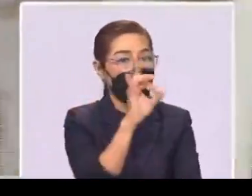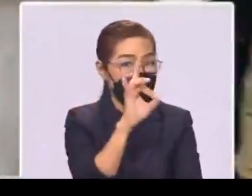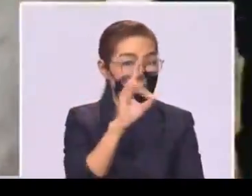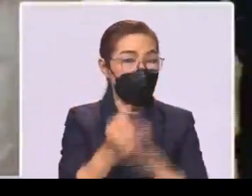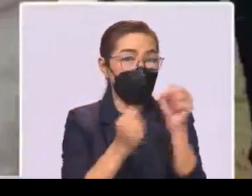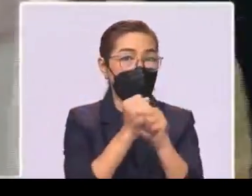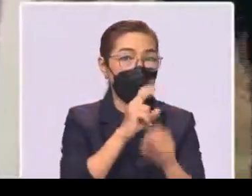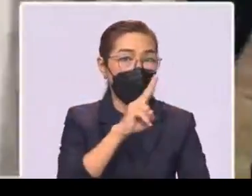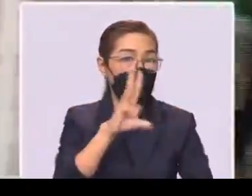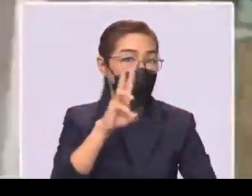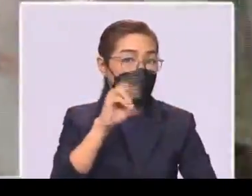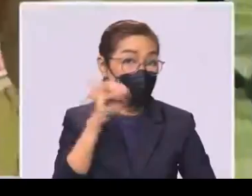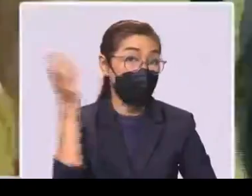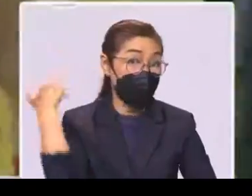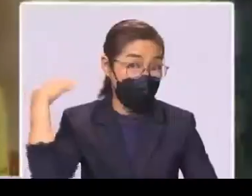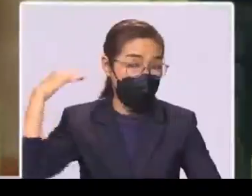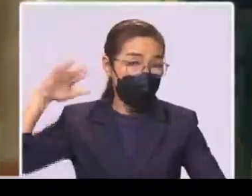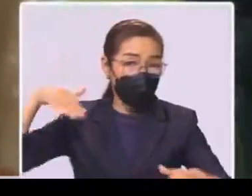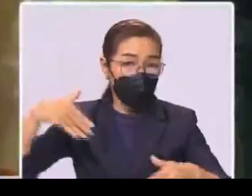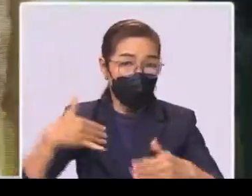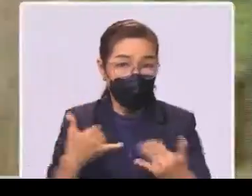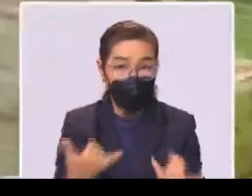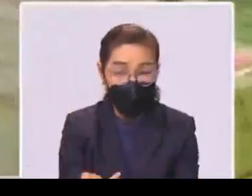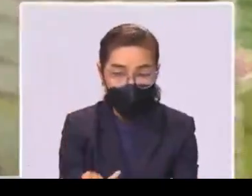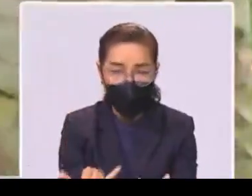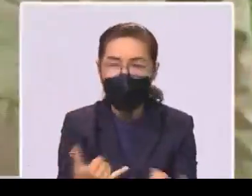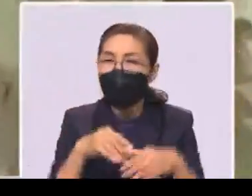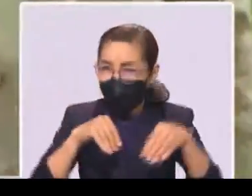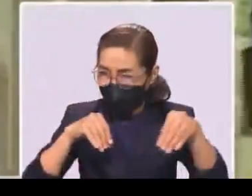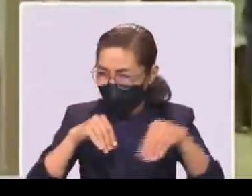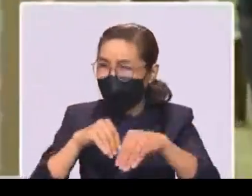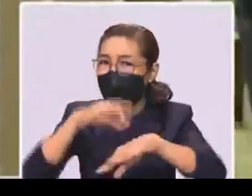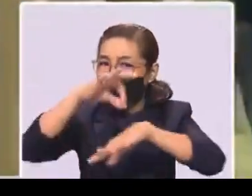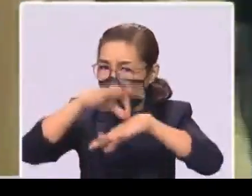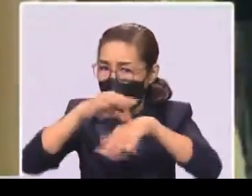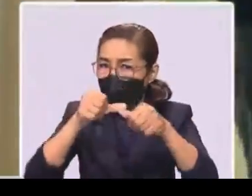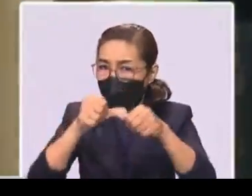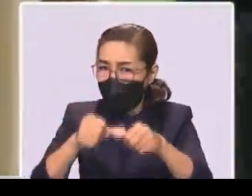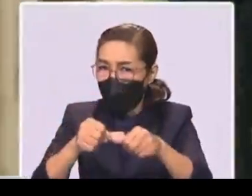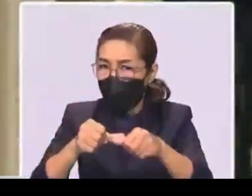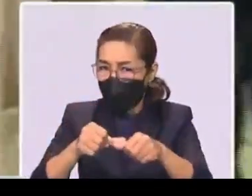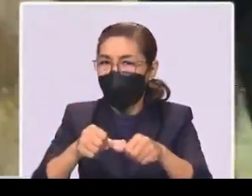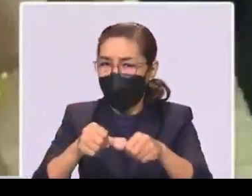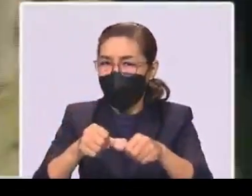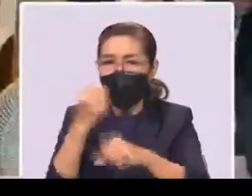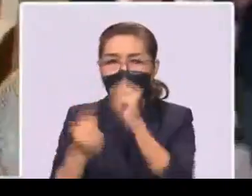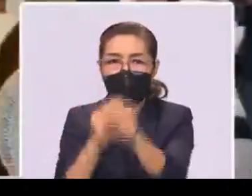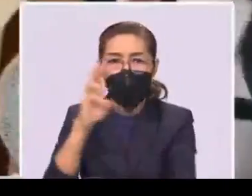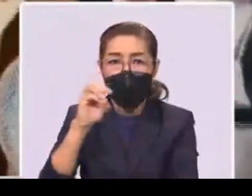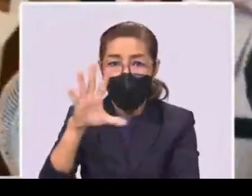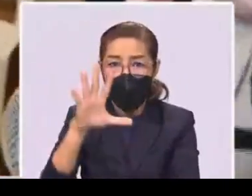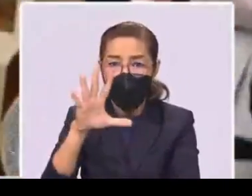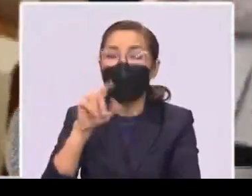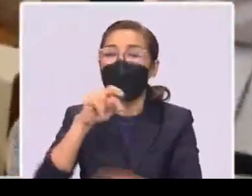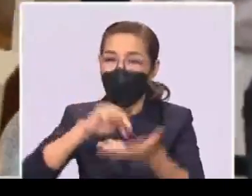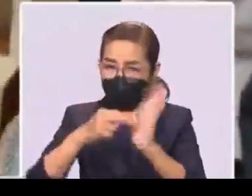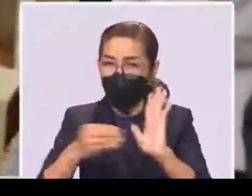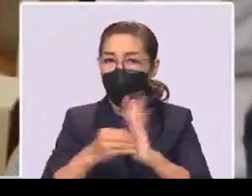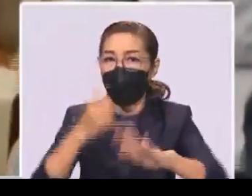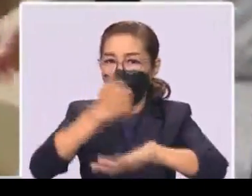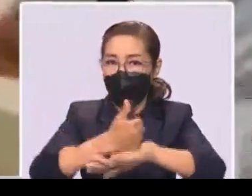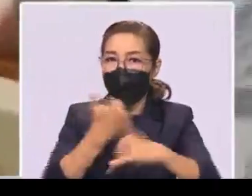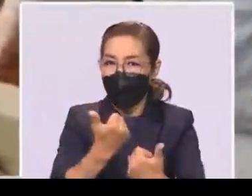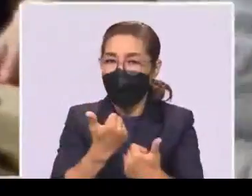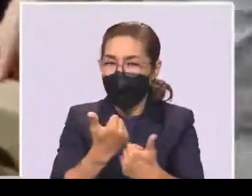60ปีนี้มันจะจะเข้าปี 5เอ่อ65ะเพราะฉะนั้น 5ปีกว่าแล้วนะท่านผู้ว่า